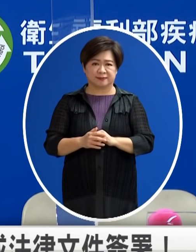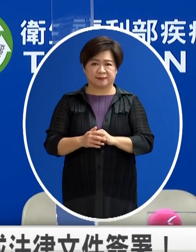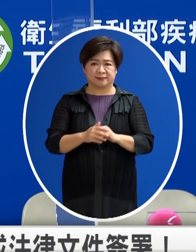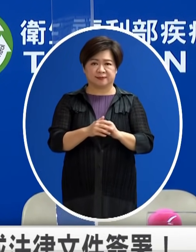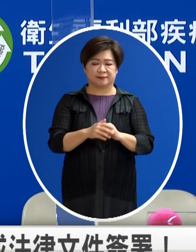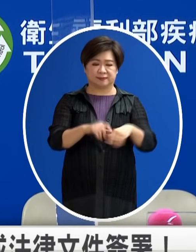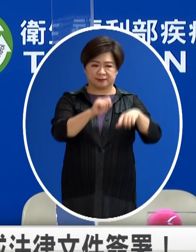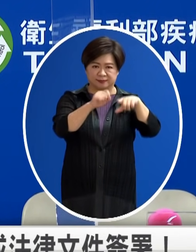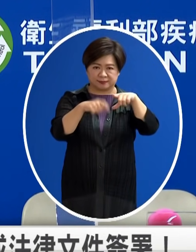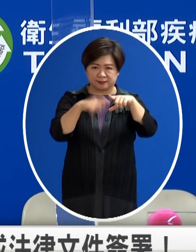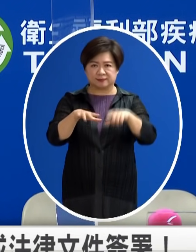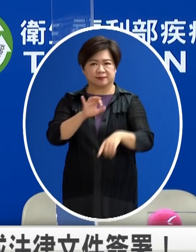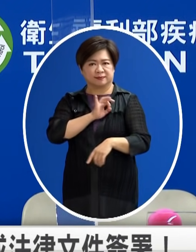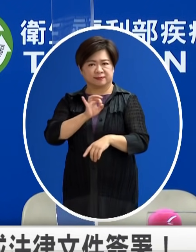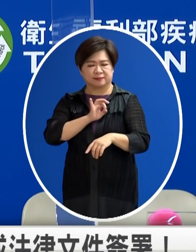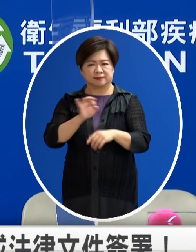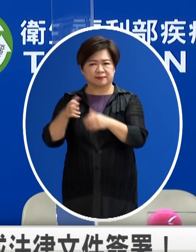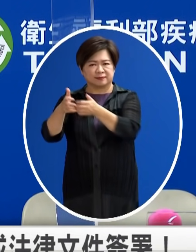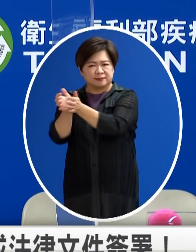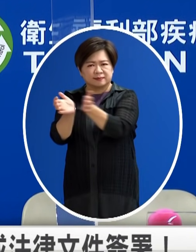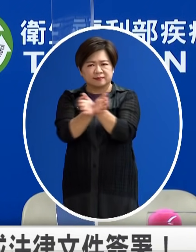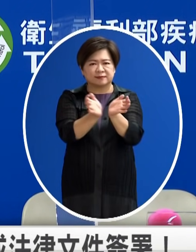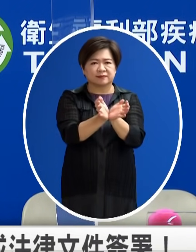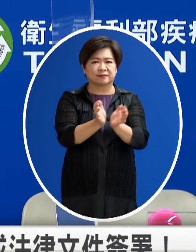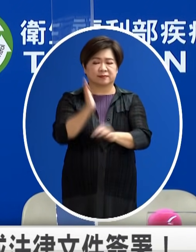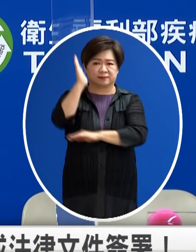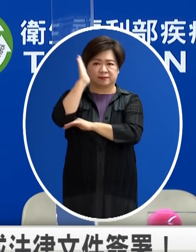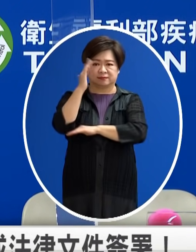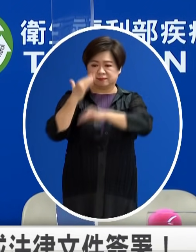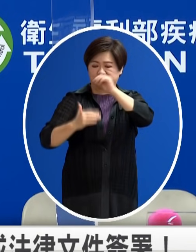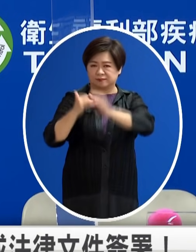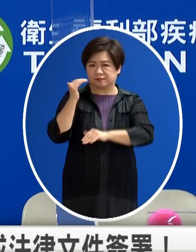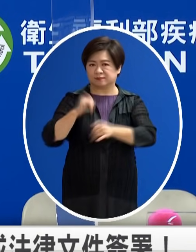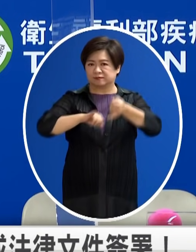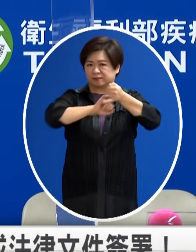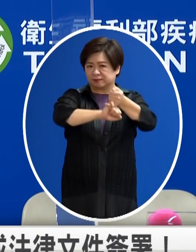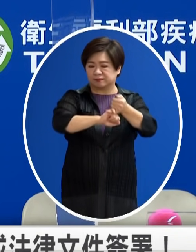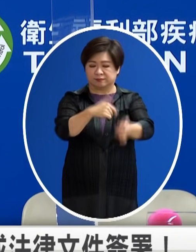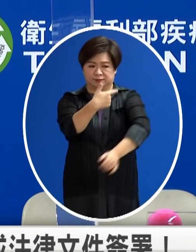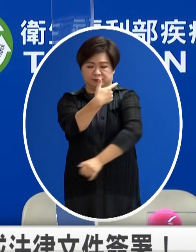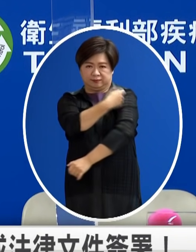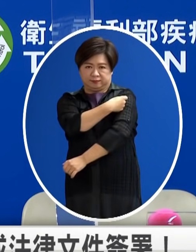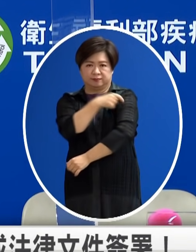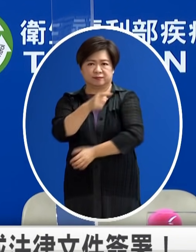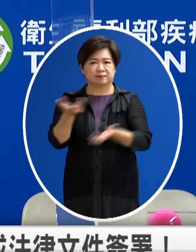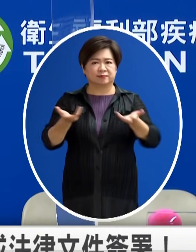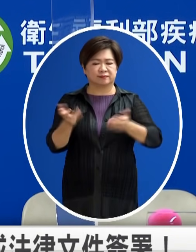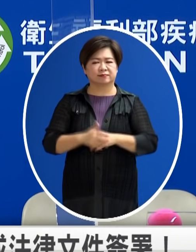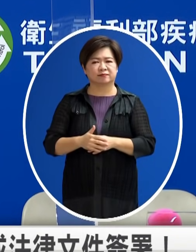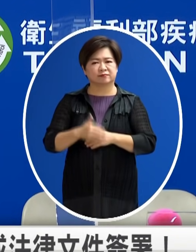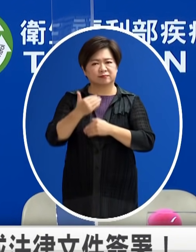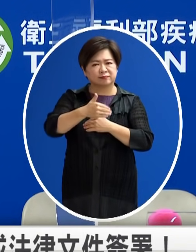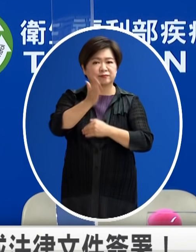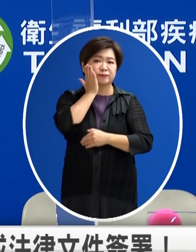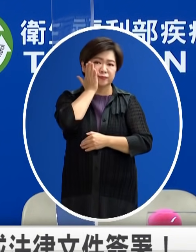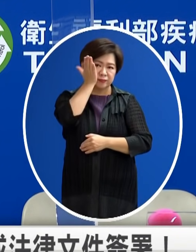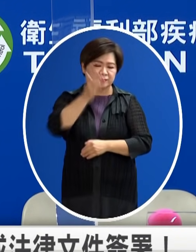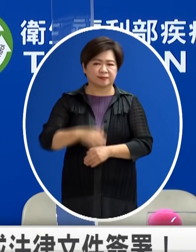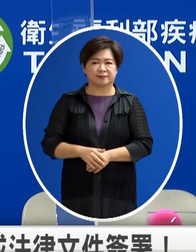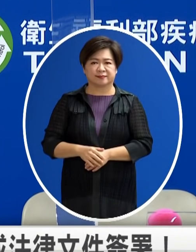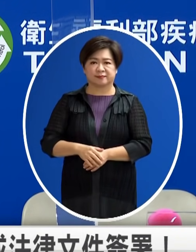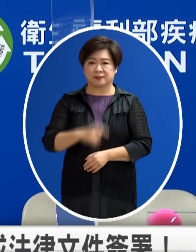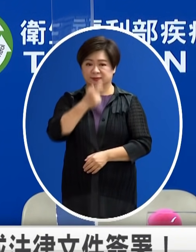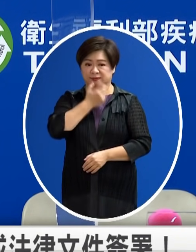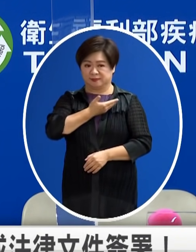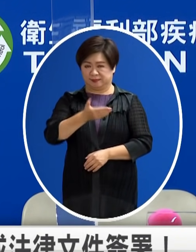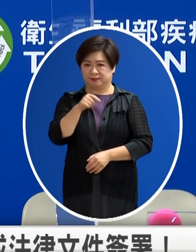苗，跟政府合作来购买疫苗，那目前都进行算顺利。那慈济